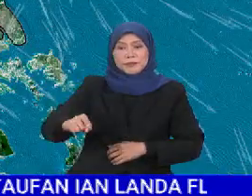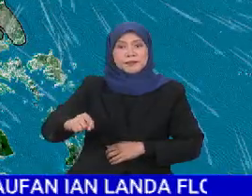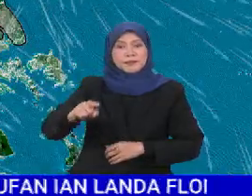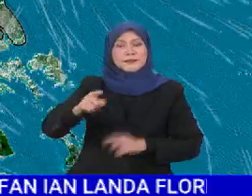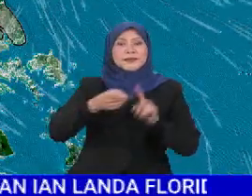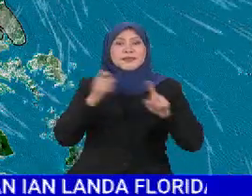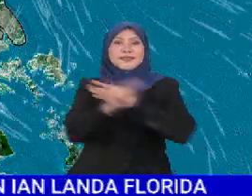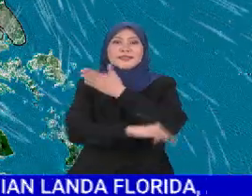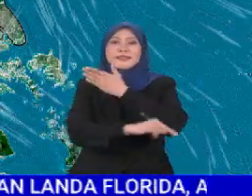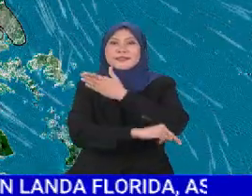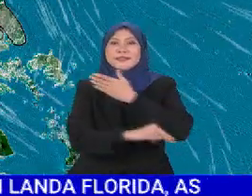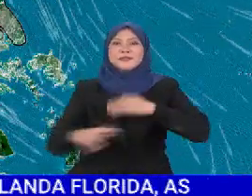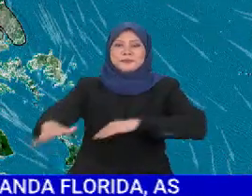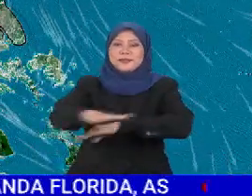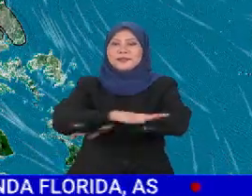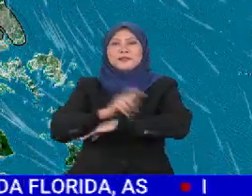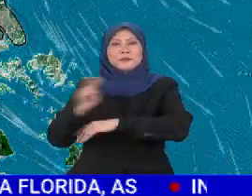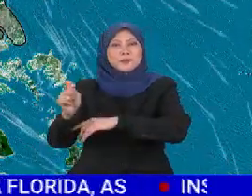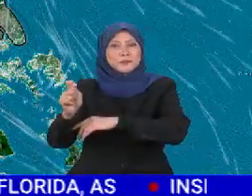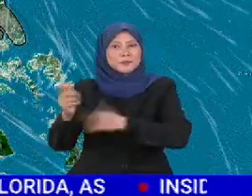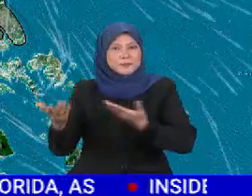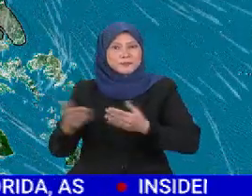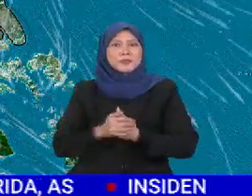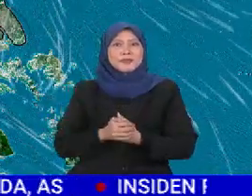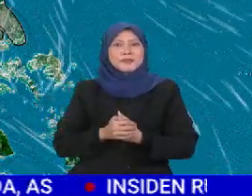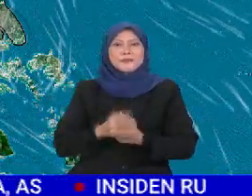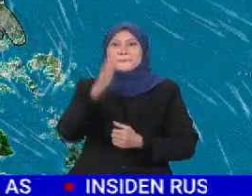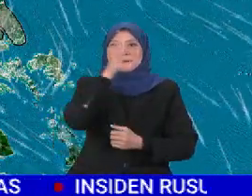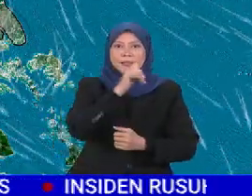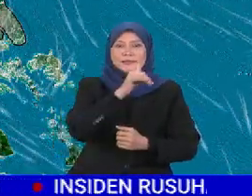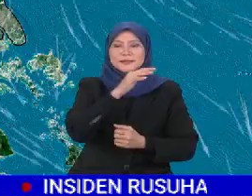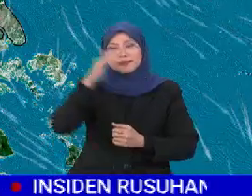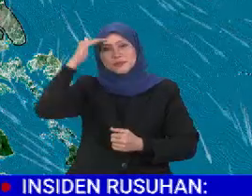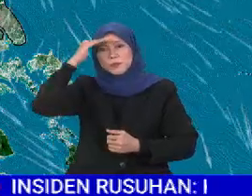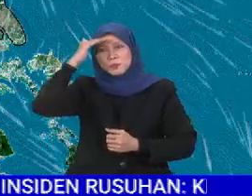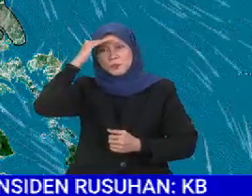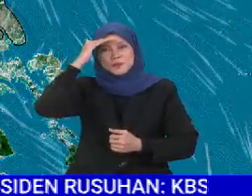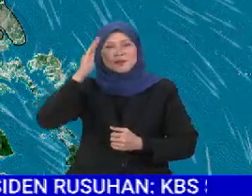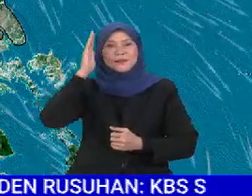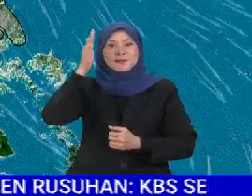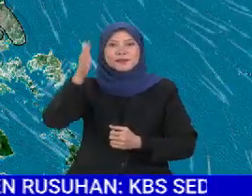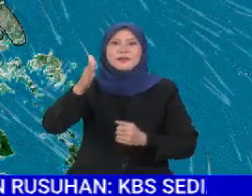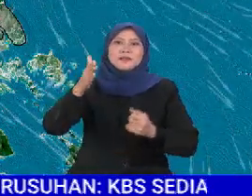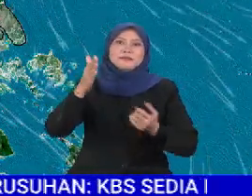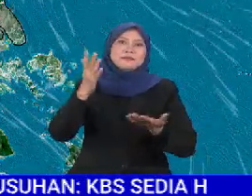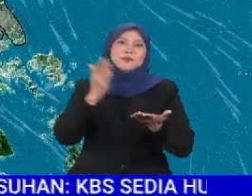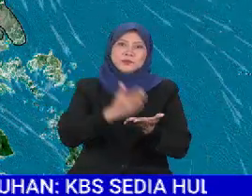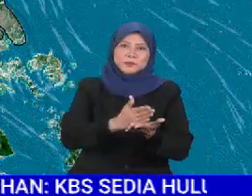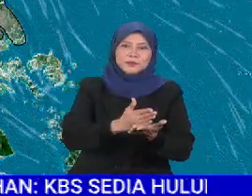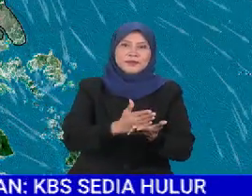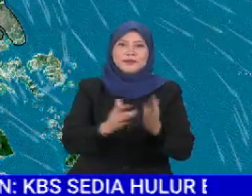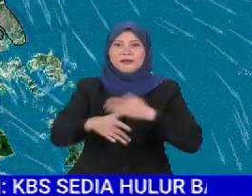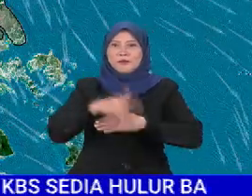bagi negeri-negeri di sekitar pantai timur Semenanjung, di sekitar negeri Melaka dan juga Johor dijangka akan beransur-ansur reda